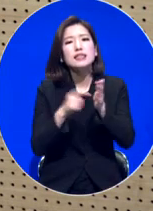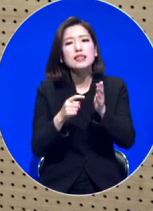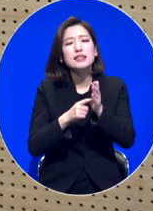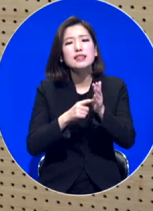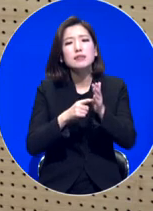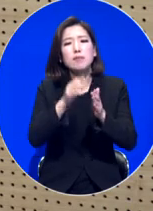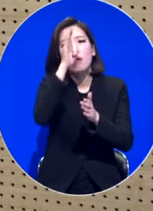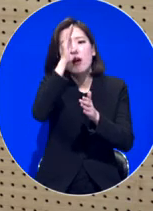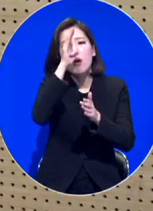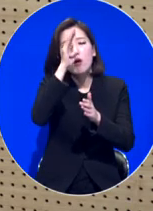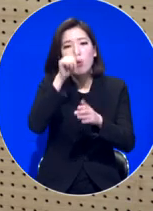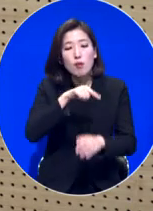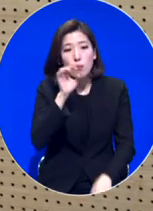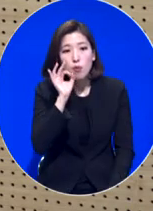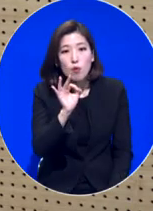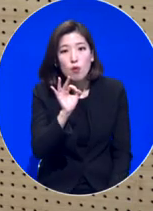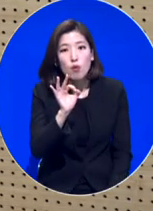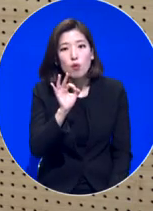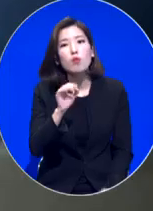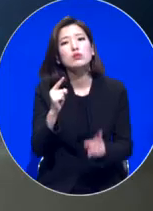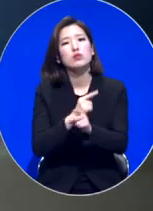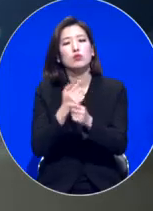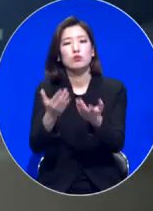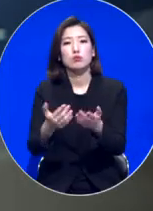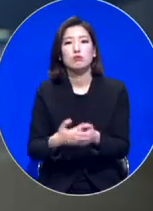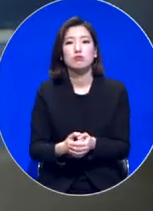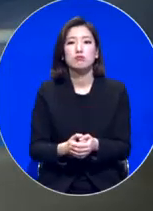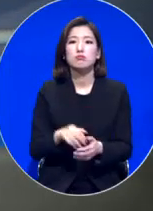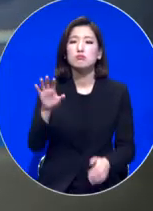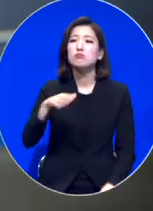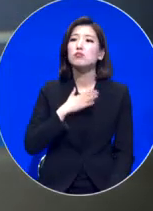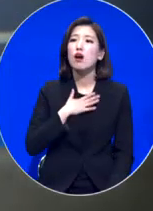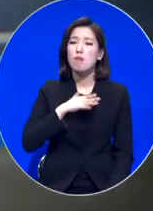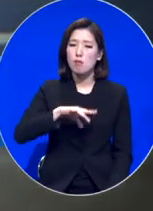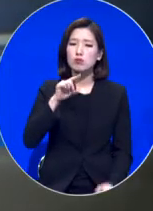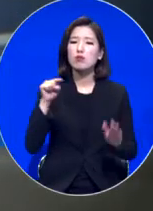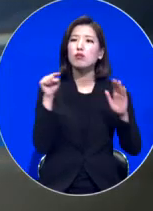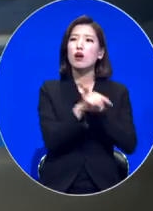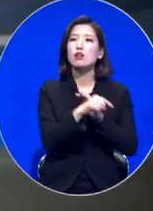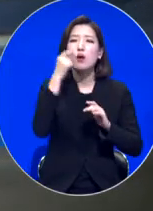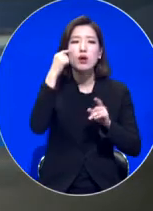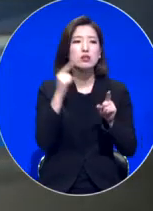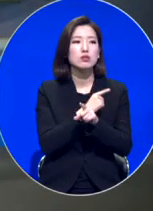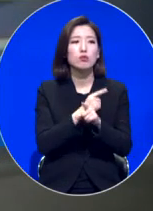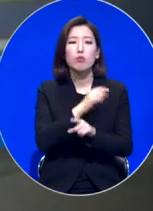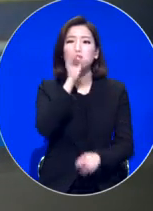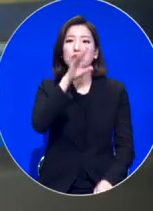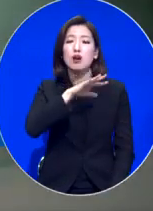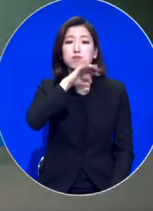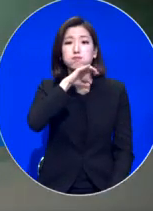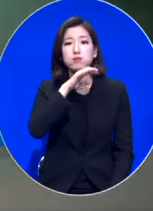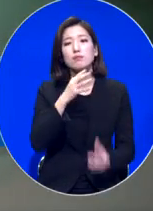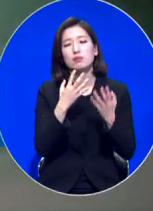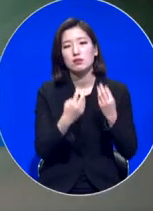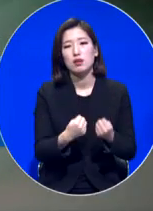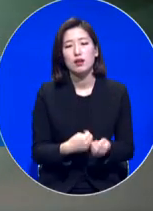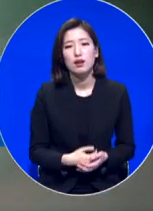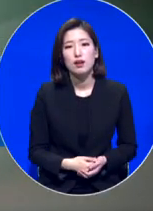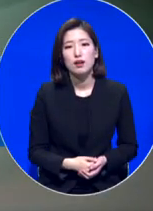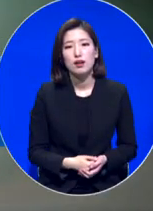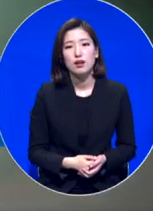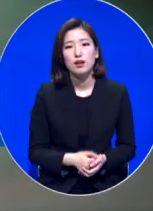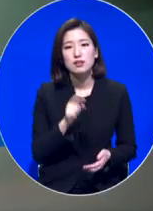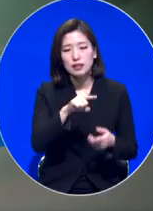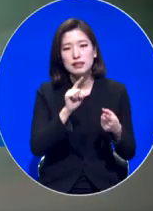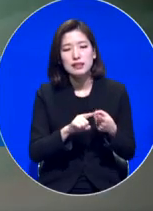거기에서 순서에 왜 나보다 먼저 이제 늦게 온 사람을 먼저 치료해 주느냐라고 불만들을 많이 가지시고 때로는 그